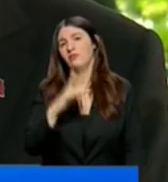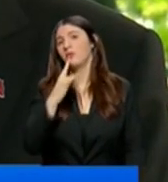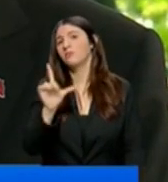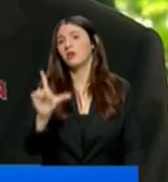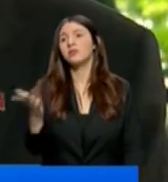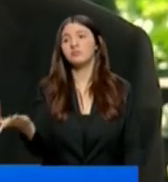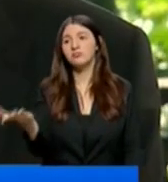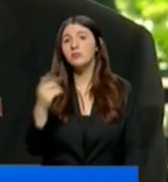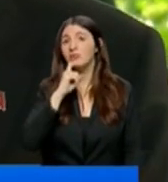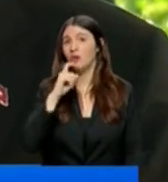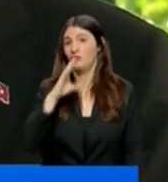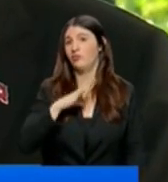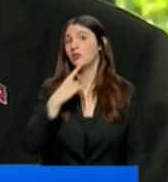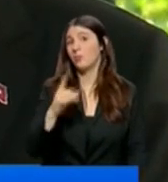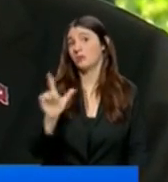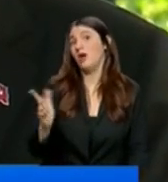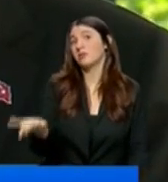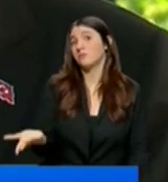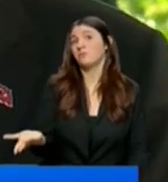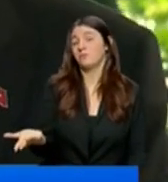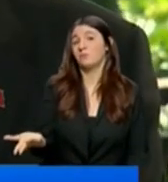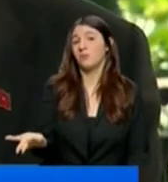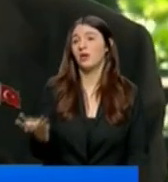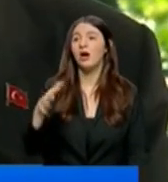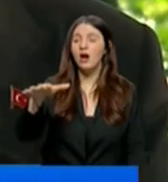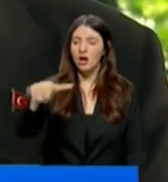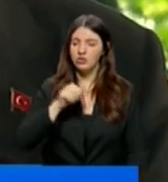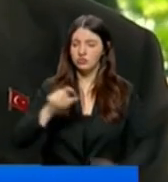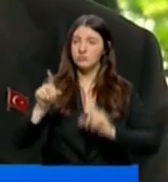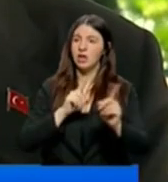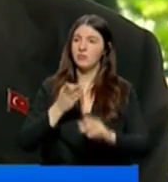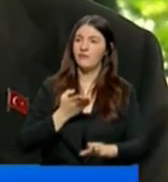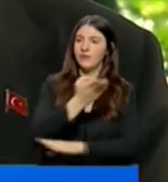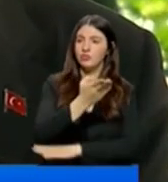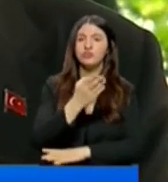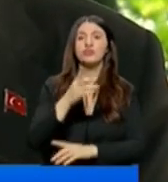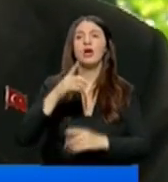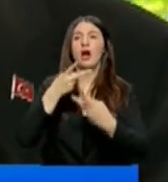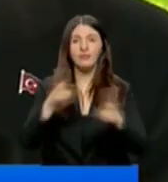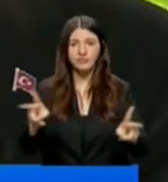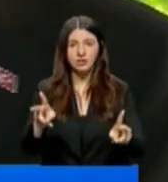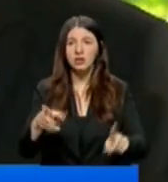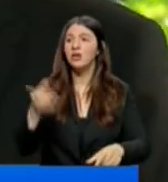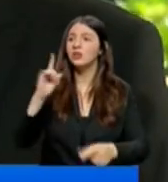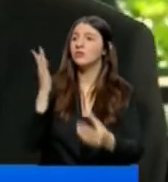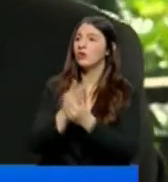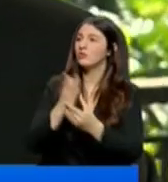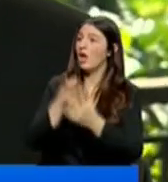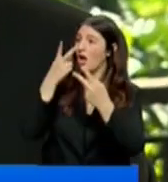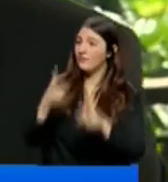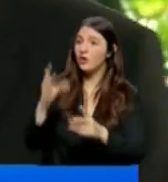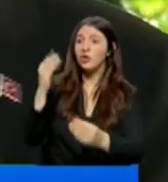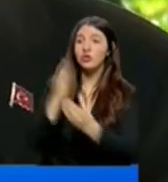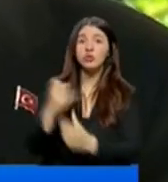dememiz lazım. Bir yanlışlık var dememiz lazım. Alıyorsunuz, mahkemeye veriyorsunuz, beraat ediyor. Diğer dosyadan beraat